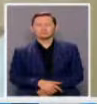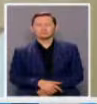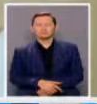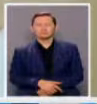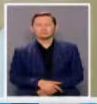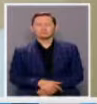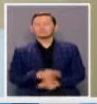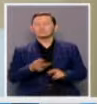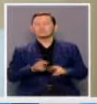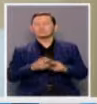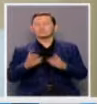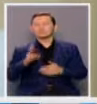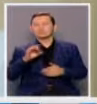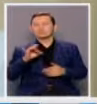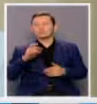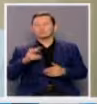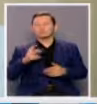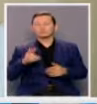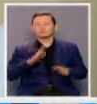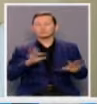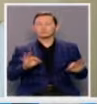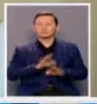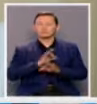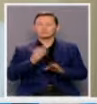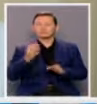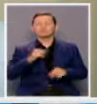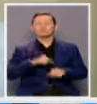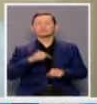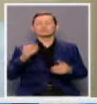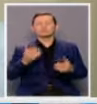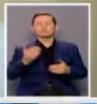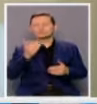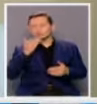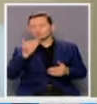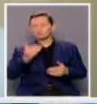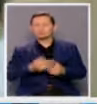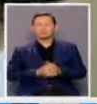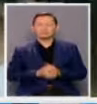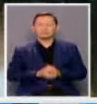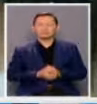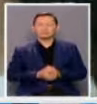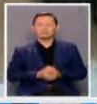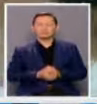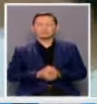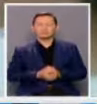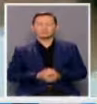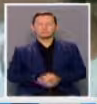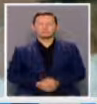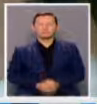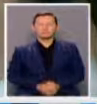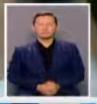Міне, Нұргүл Құрманғазының күйі балғаймақты орындады. Оның алған әсері қандай, өзін көрсете алды ма? Өзінен сұрап көрейік.